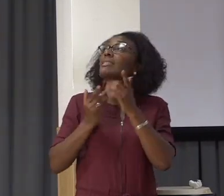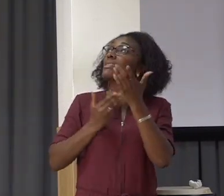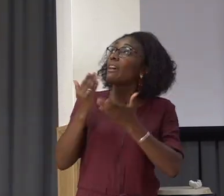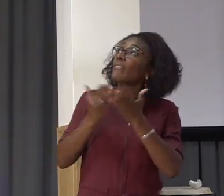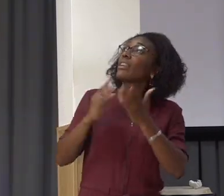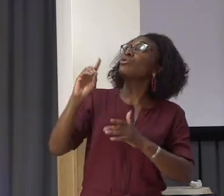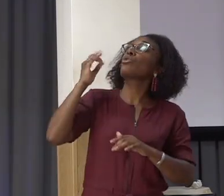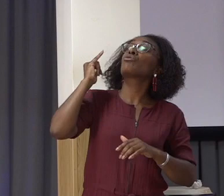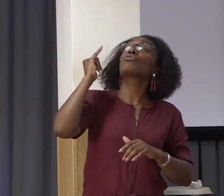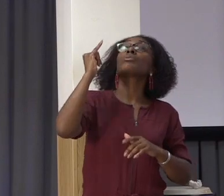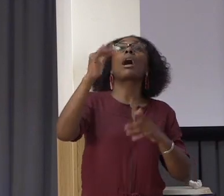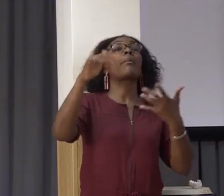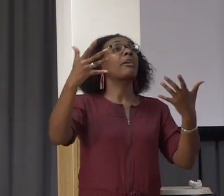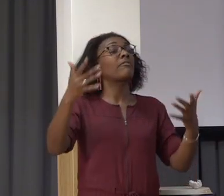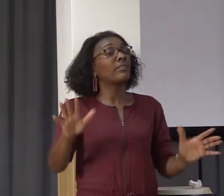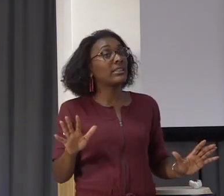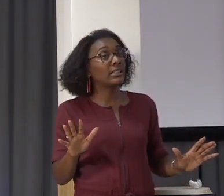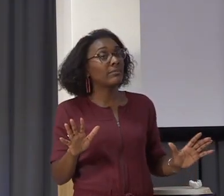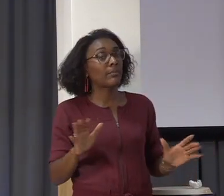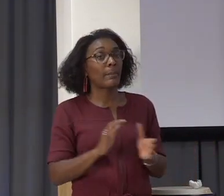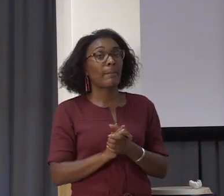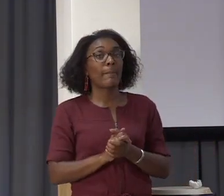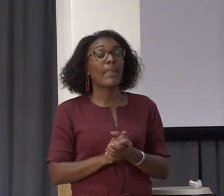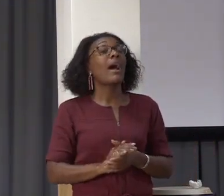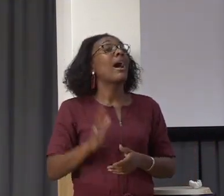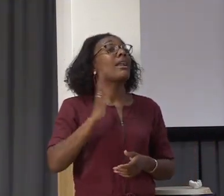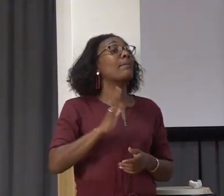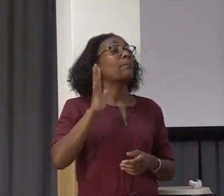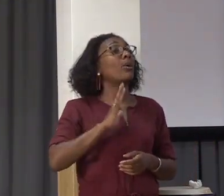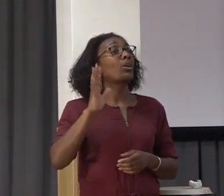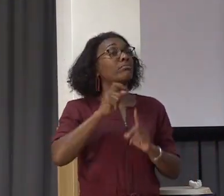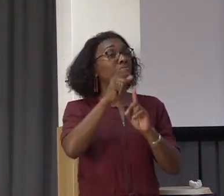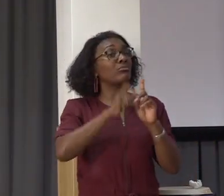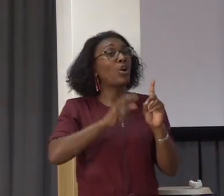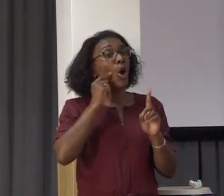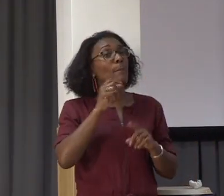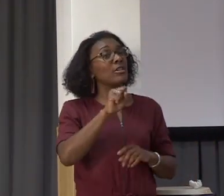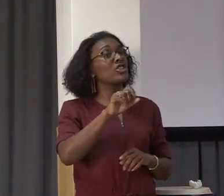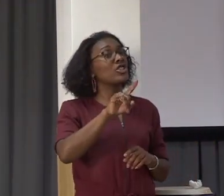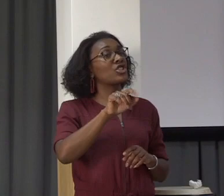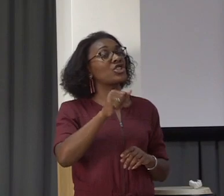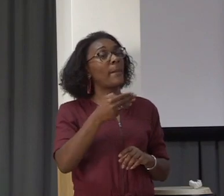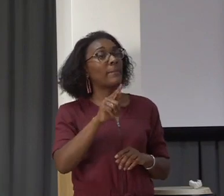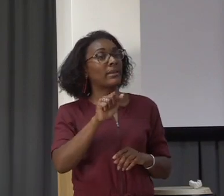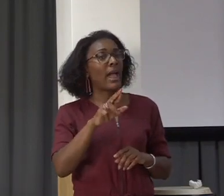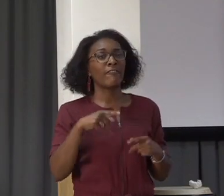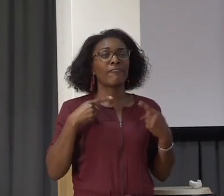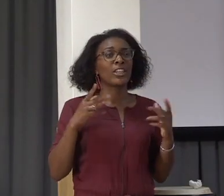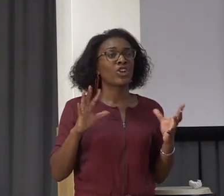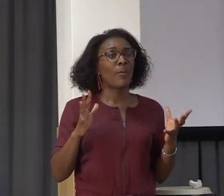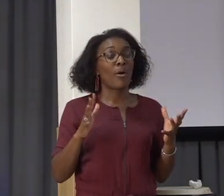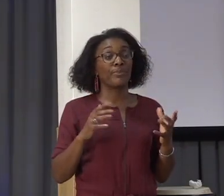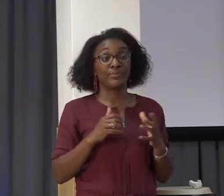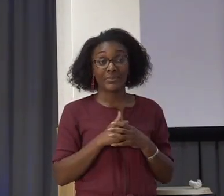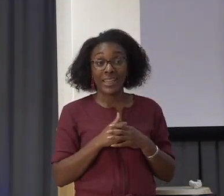sa génération. Et comment était-elle cette génération? Les Israélites vivaient dans la frayeur